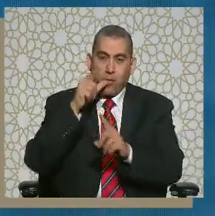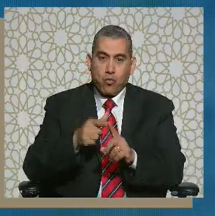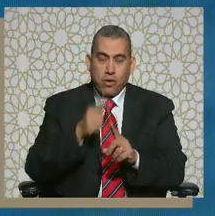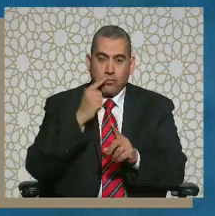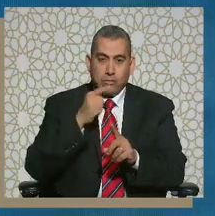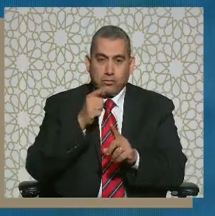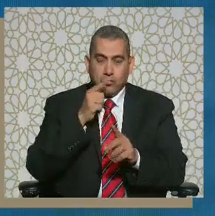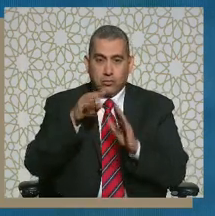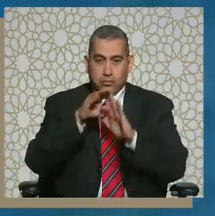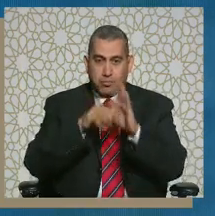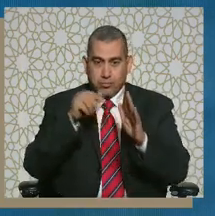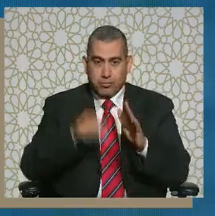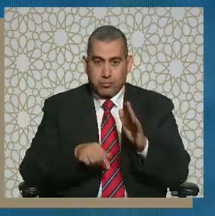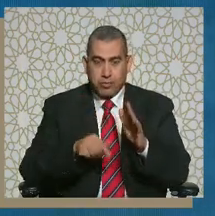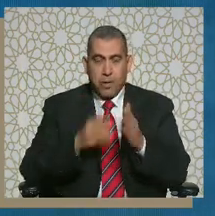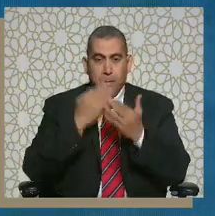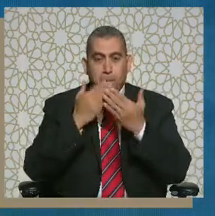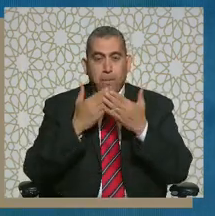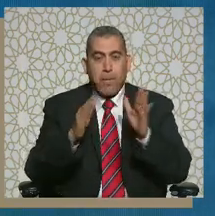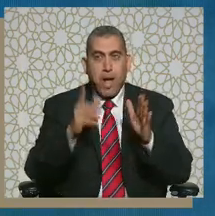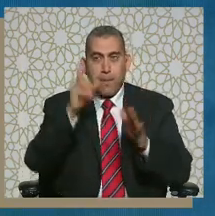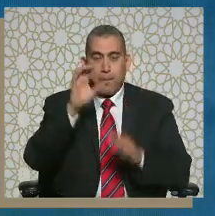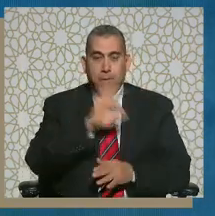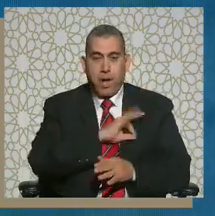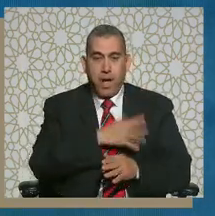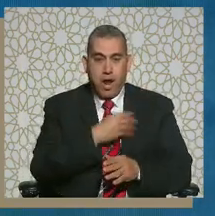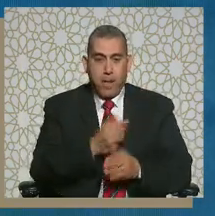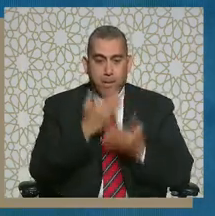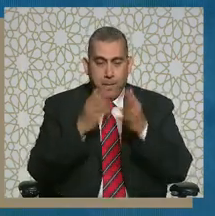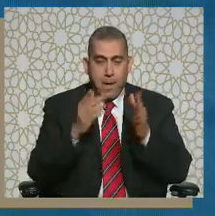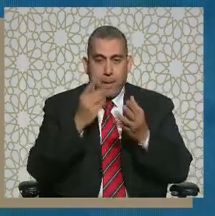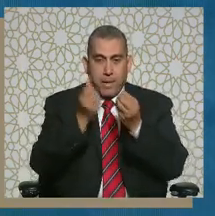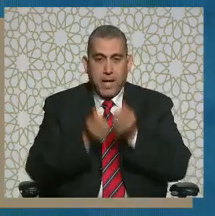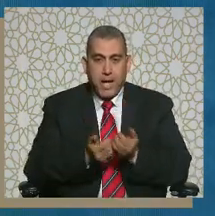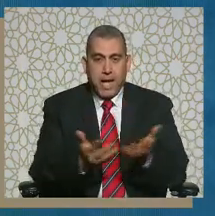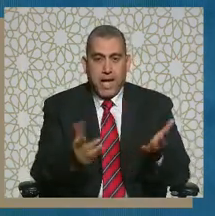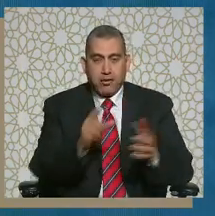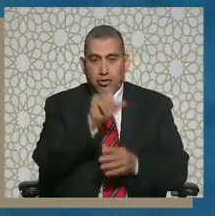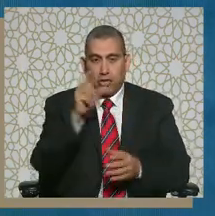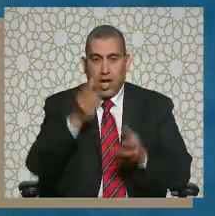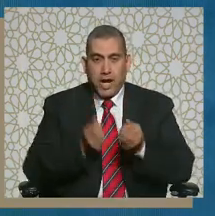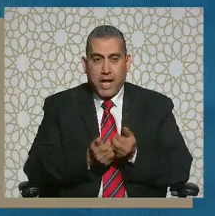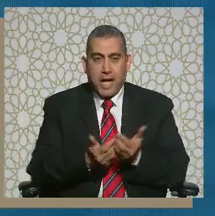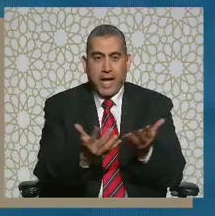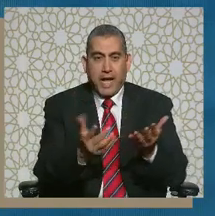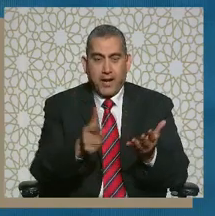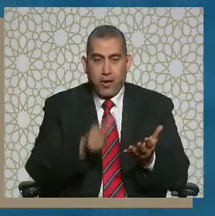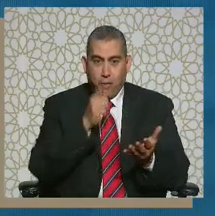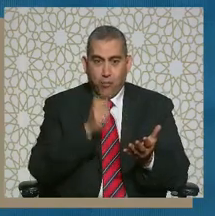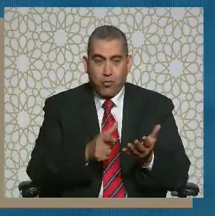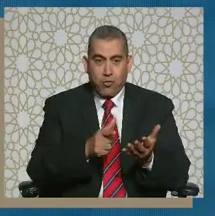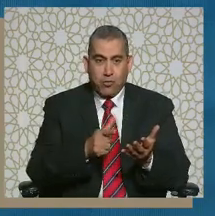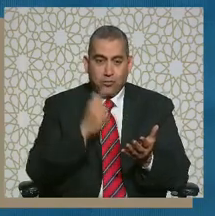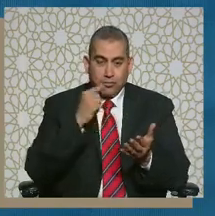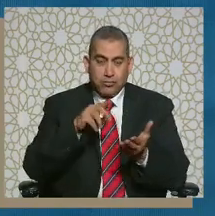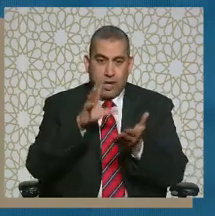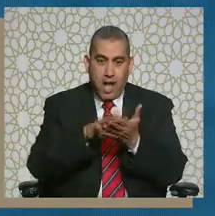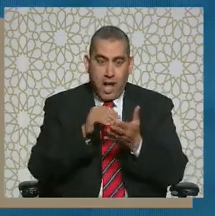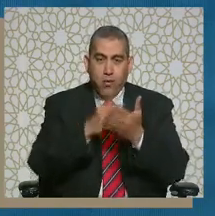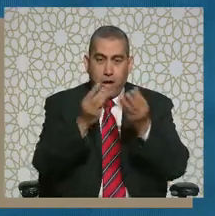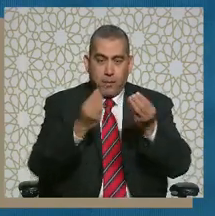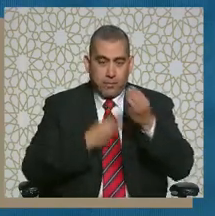هيبقى باب من ابواب الرحمه وباب من ابواب الخير في شهر الخير ويكون كمان يعود علينا